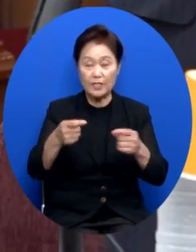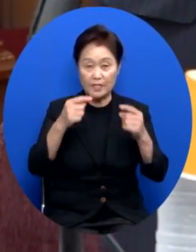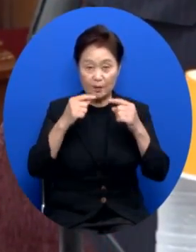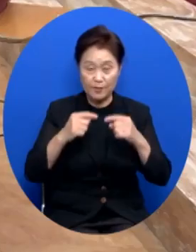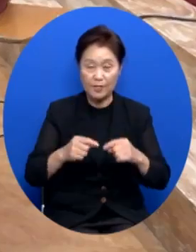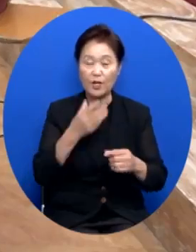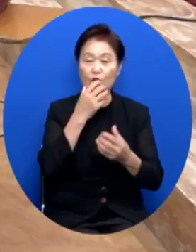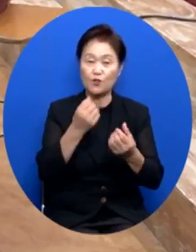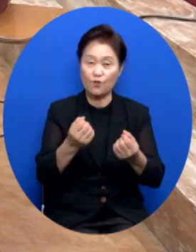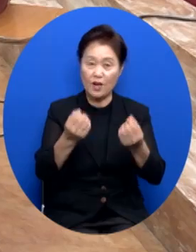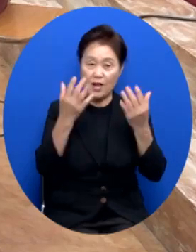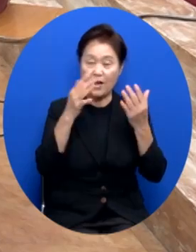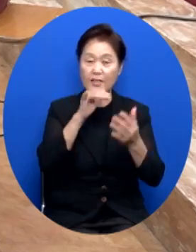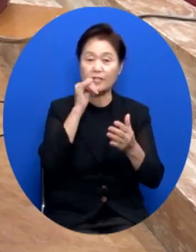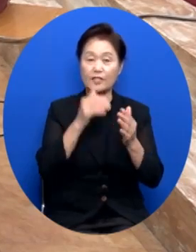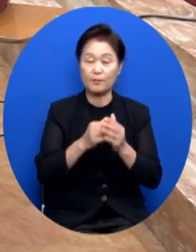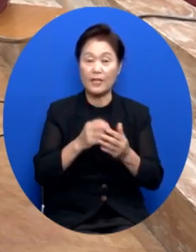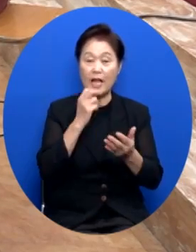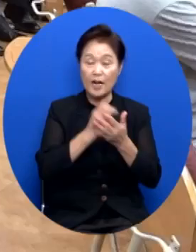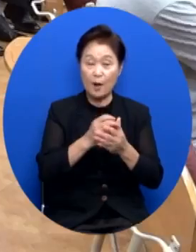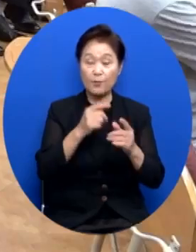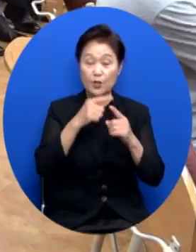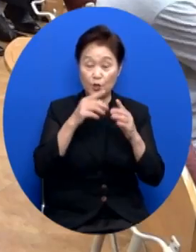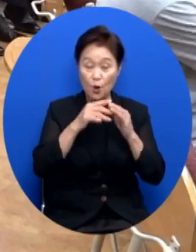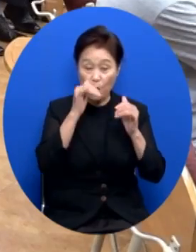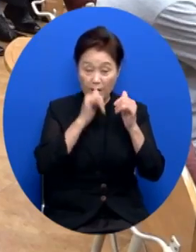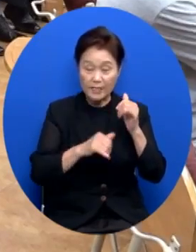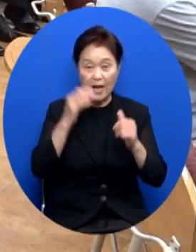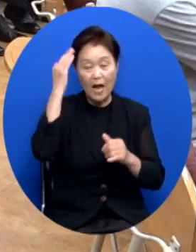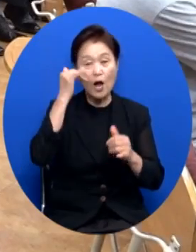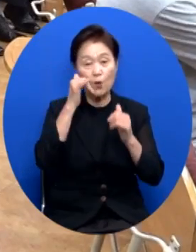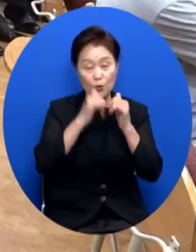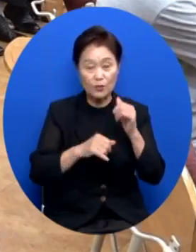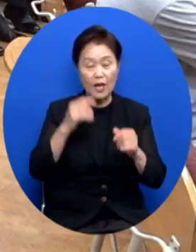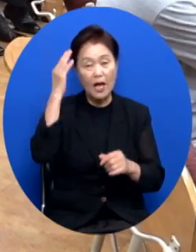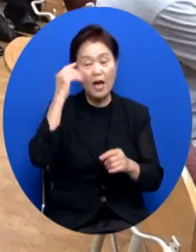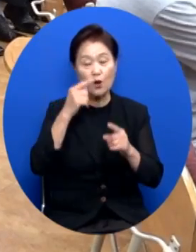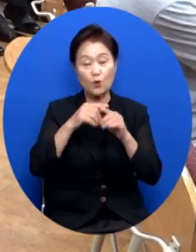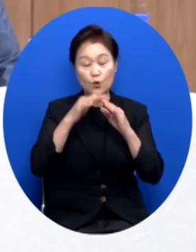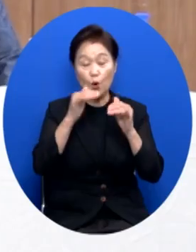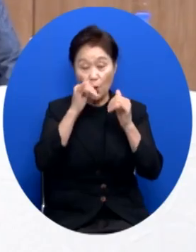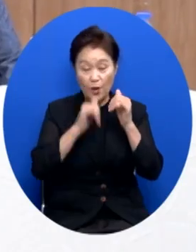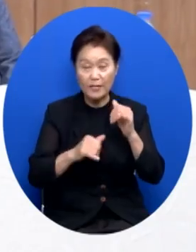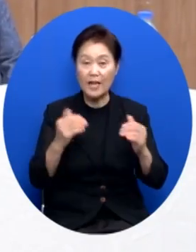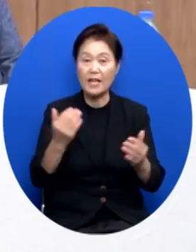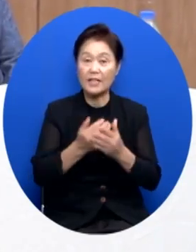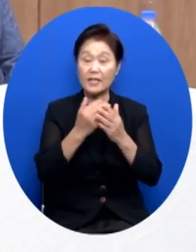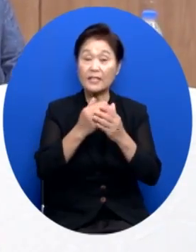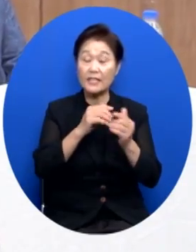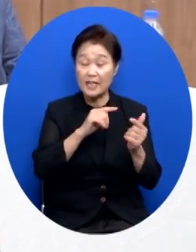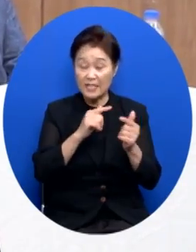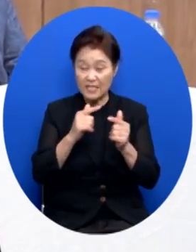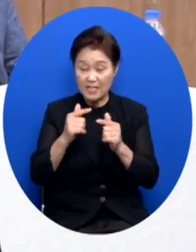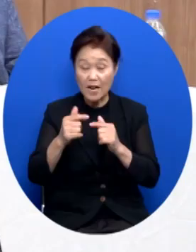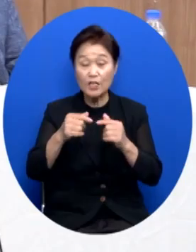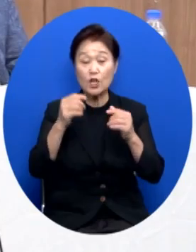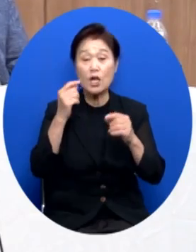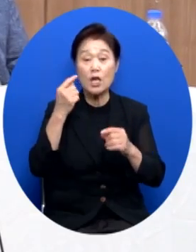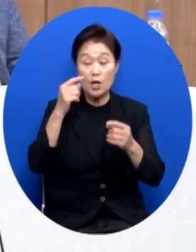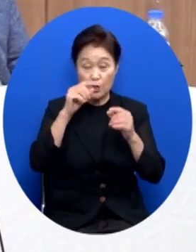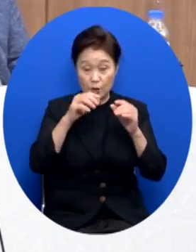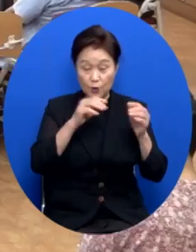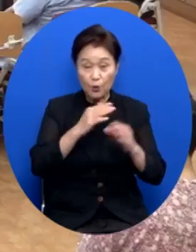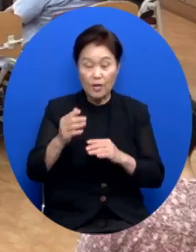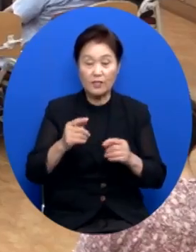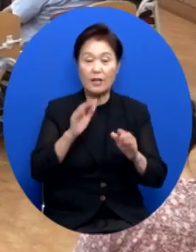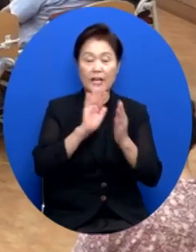참석해 축하를 전했으며 감리교회사와 한국사, 한국교회사, 성장선교사 관점에서 각각 책을